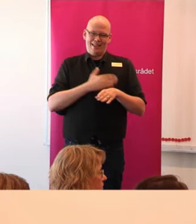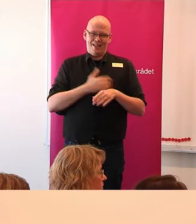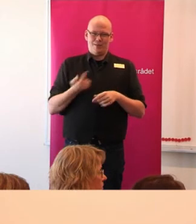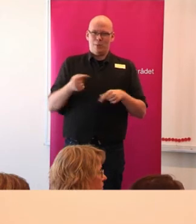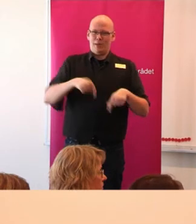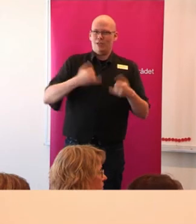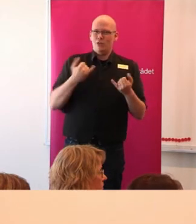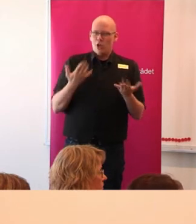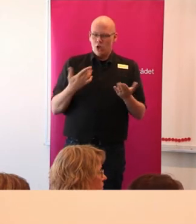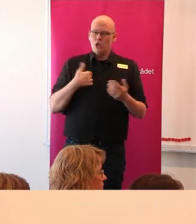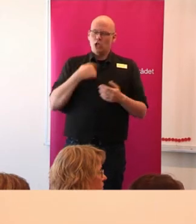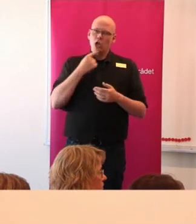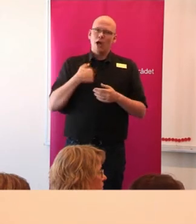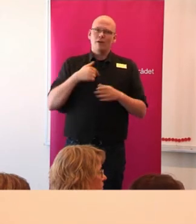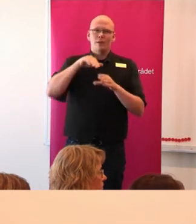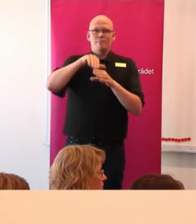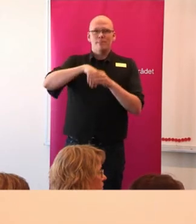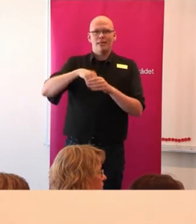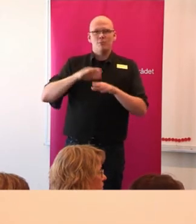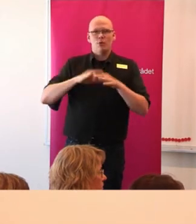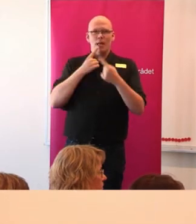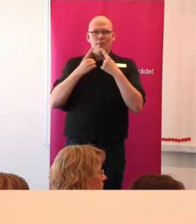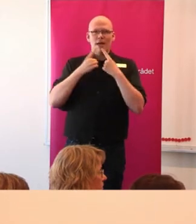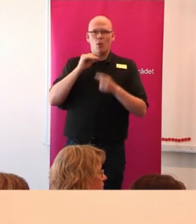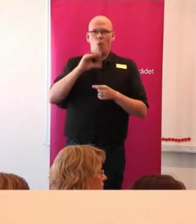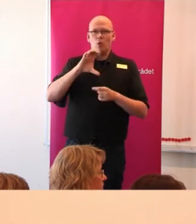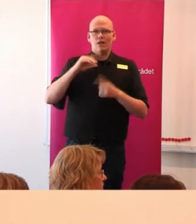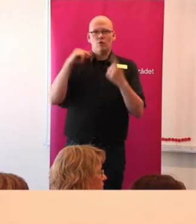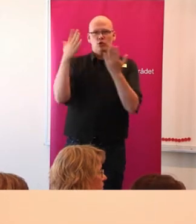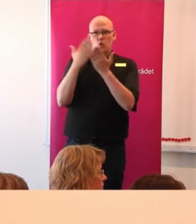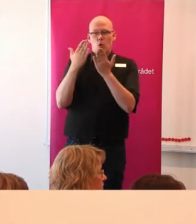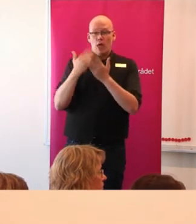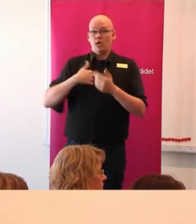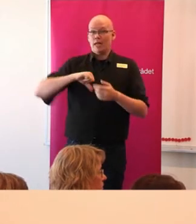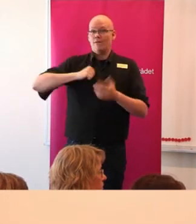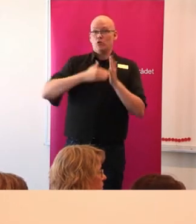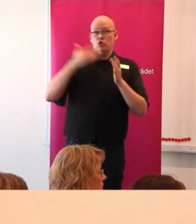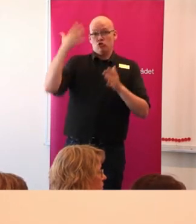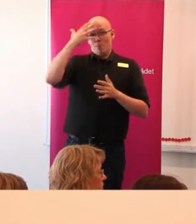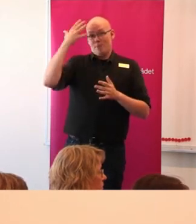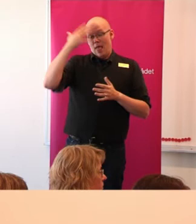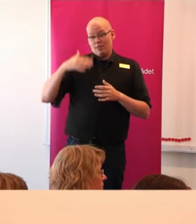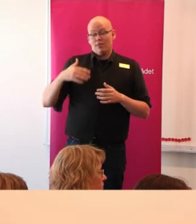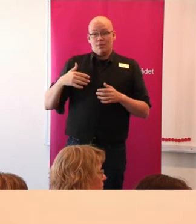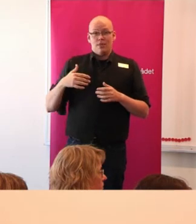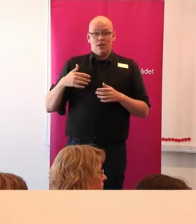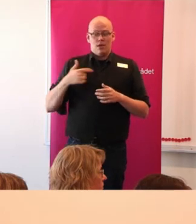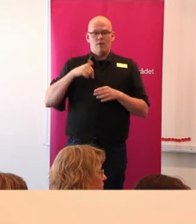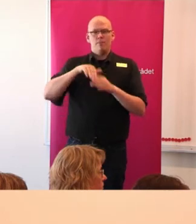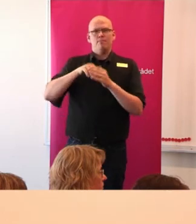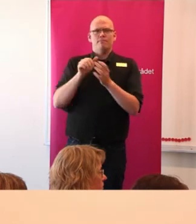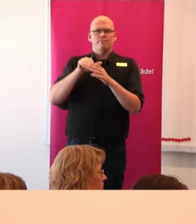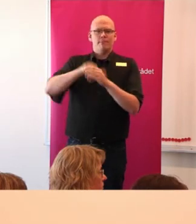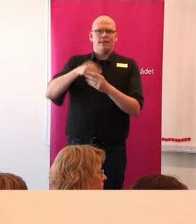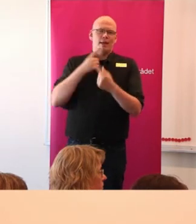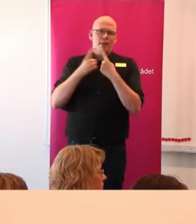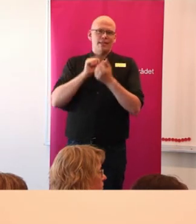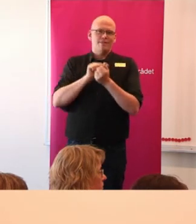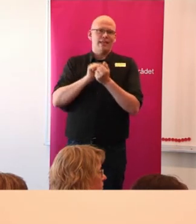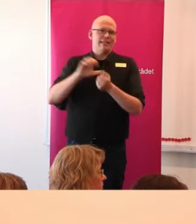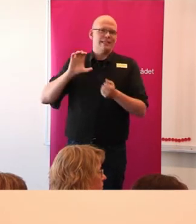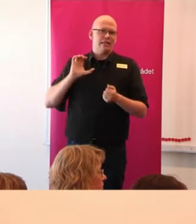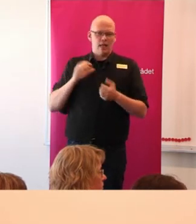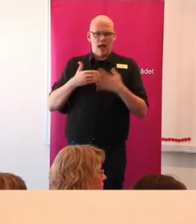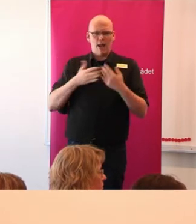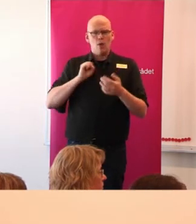jag deltog i en debatt på Åsa folkhögskola, jag är från Sörmland, i vintras någon gång, som just handlade om arbetslinjen